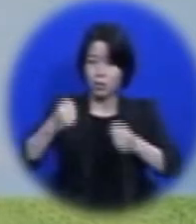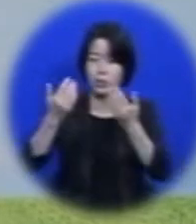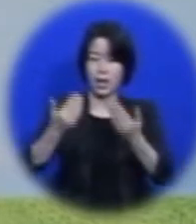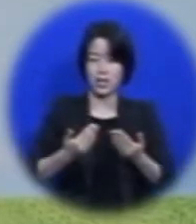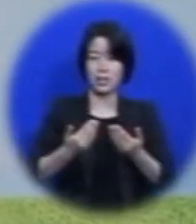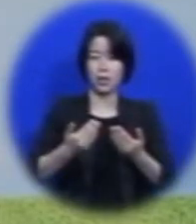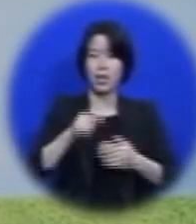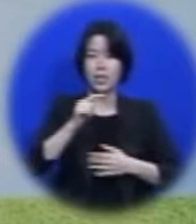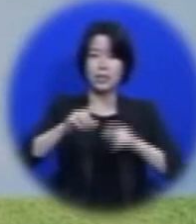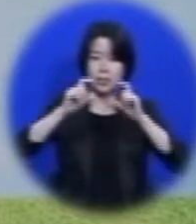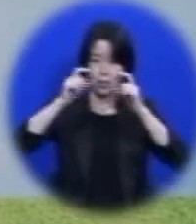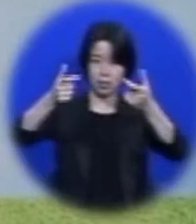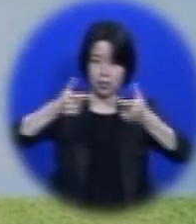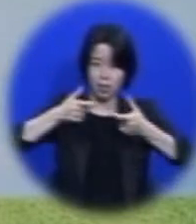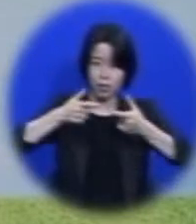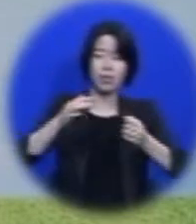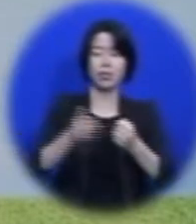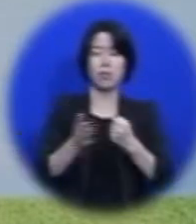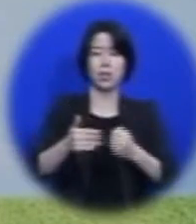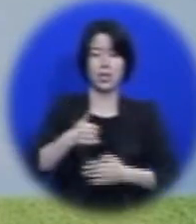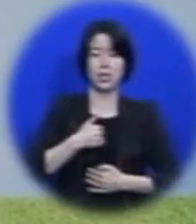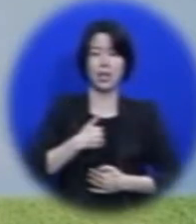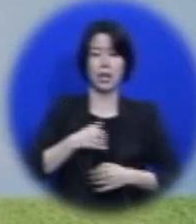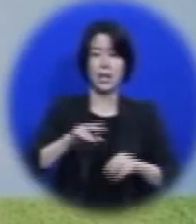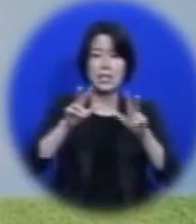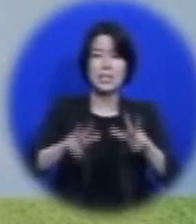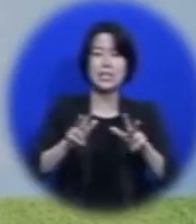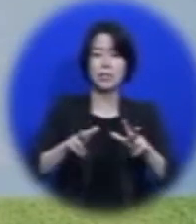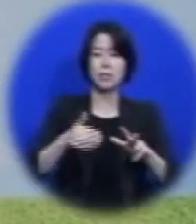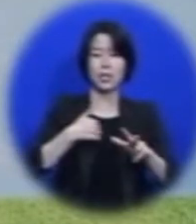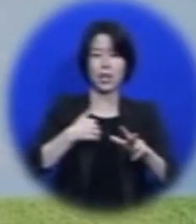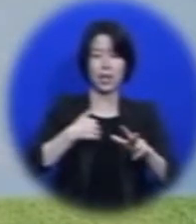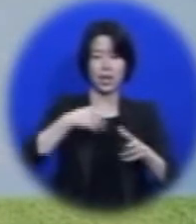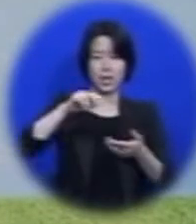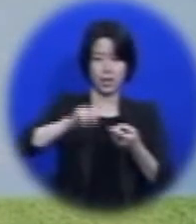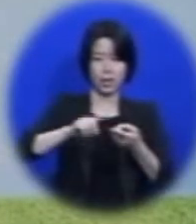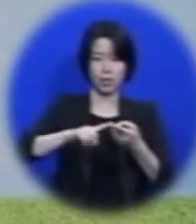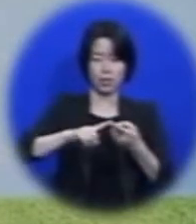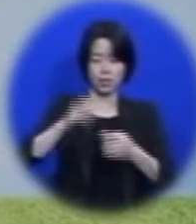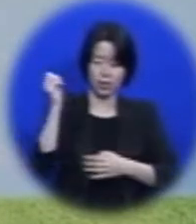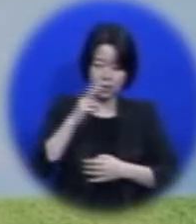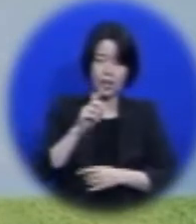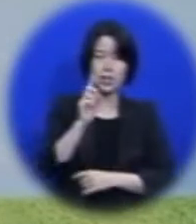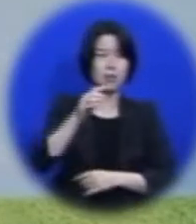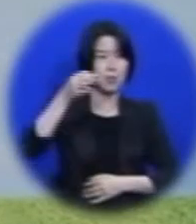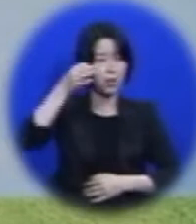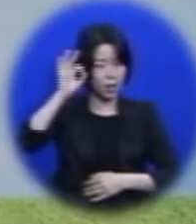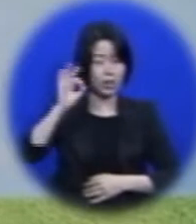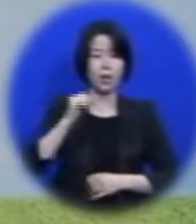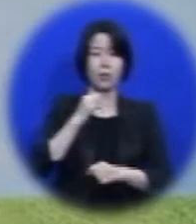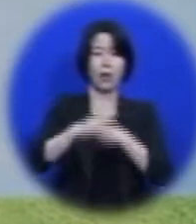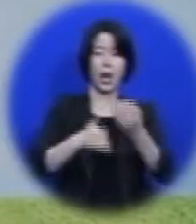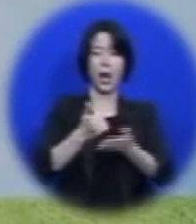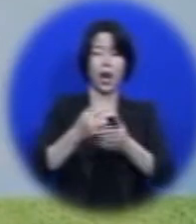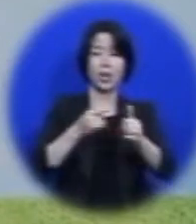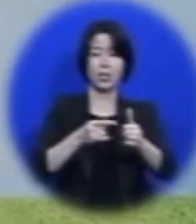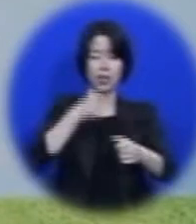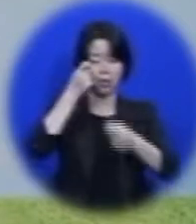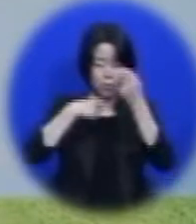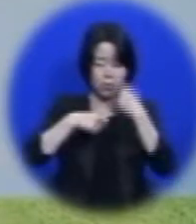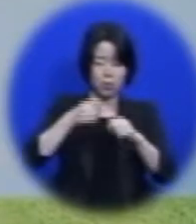그 선언 때문에 제가 지금의 저가 있다는 것에 대해서 다시 한번 깨닫고 하나님께